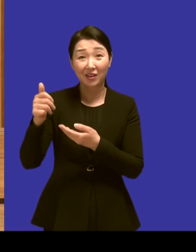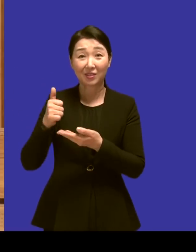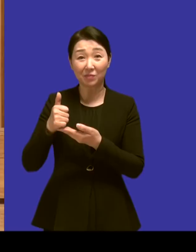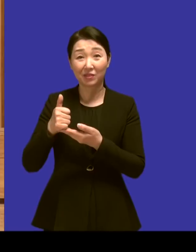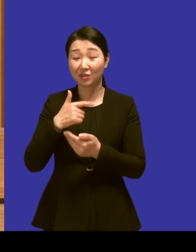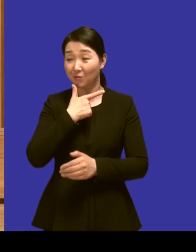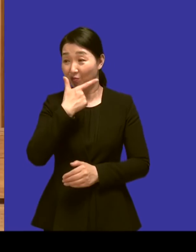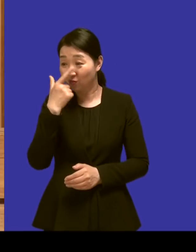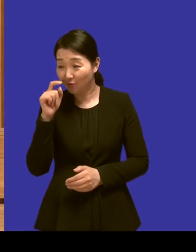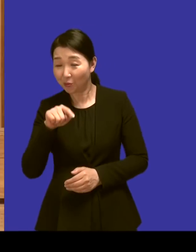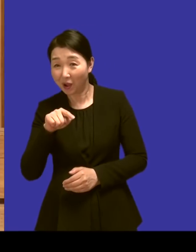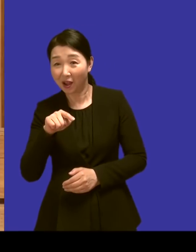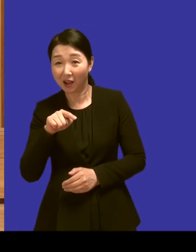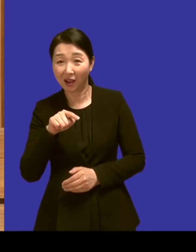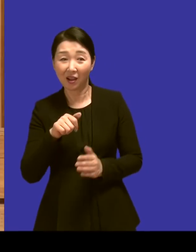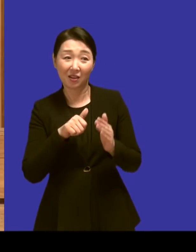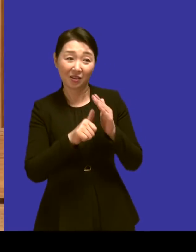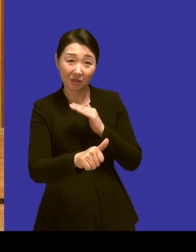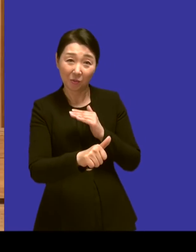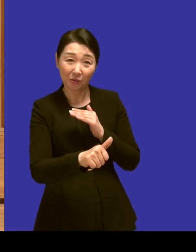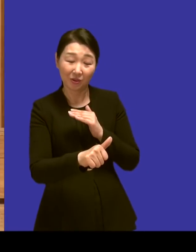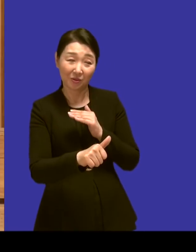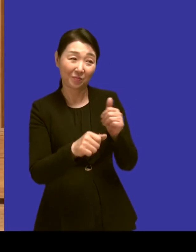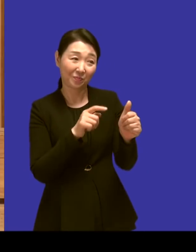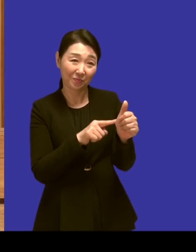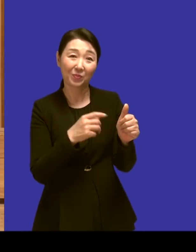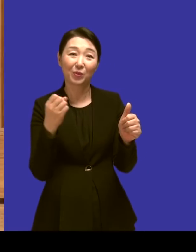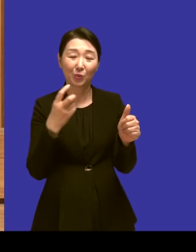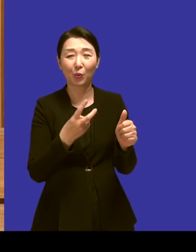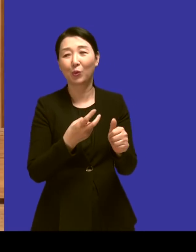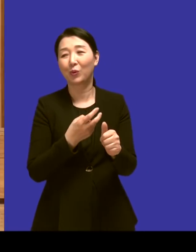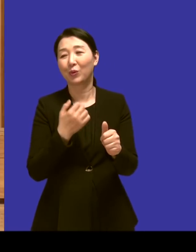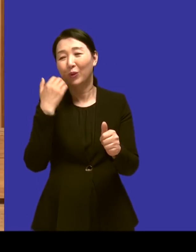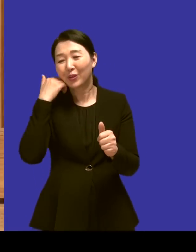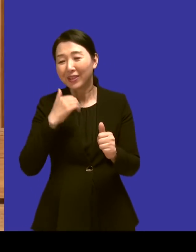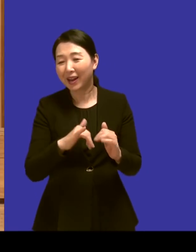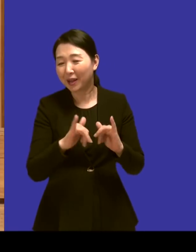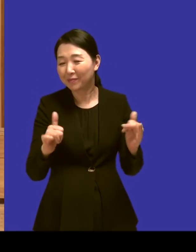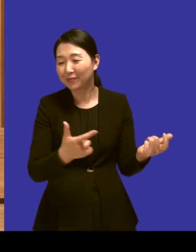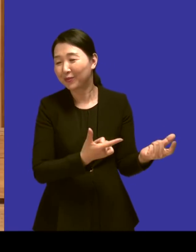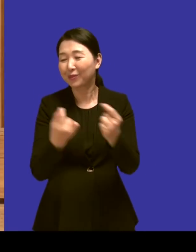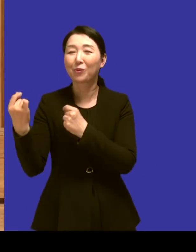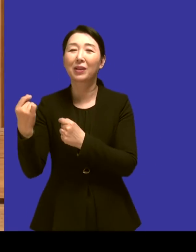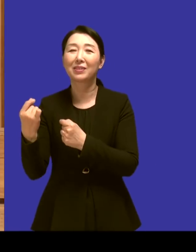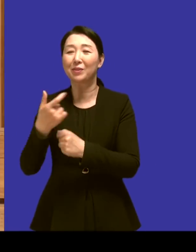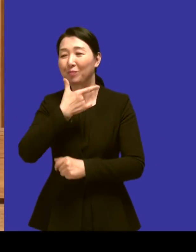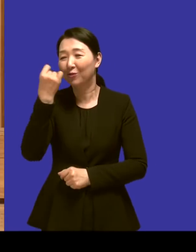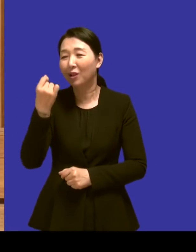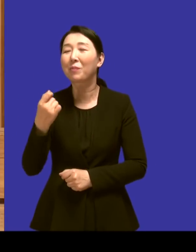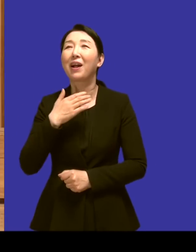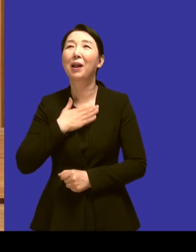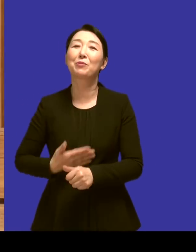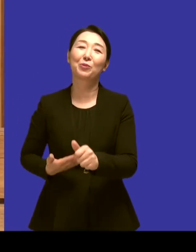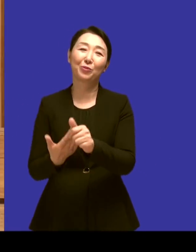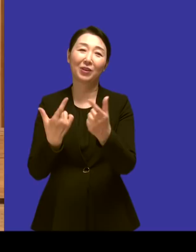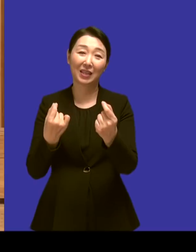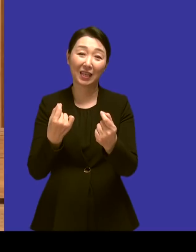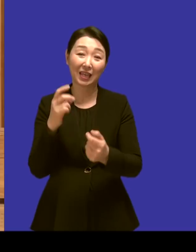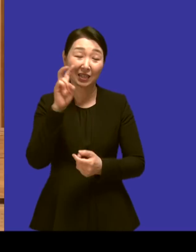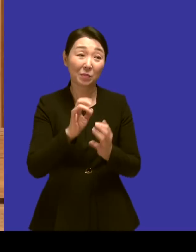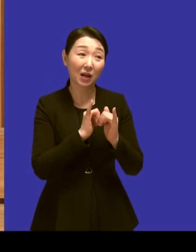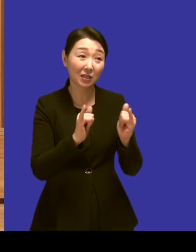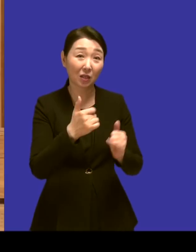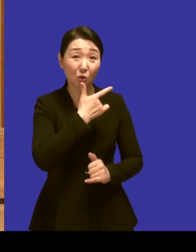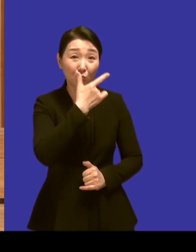그런 결핍을 대표님뿐만 아니라 우리 모든 사람에게 다 어느 정도의 결핍을 알면서도 주신 것 같아요. 특별히 음악을 하는 사람들은